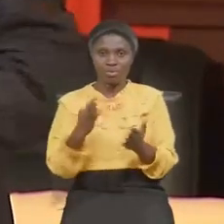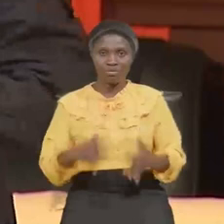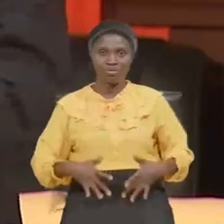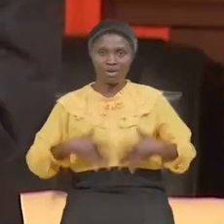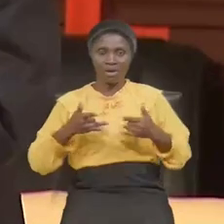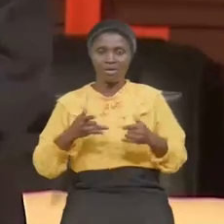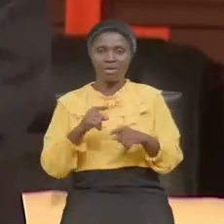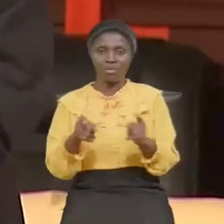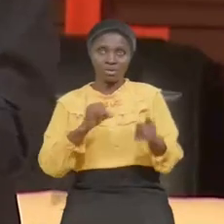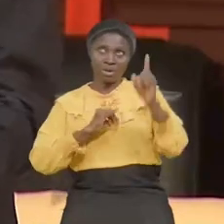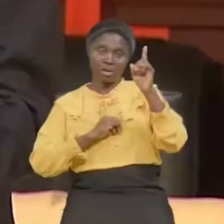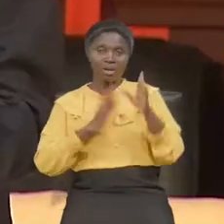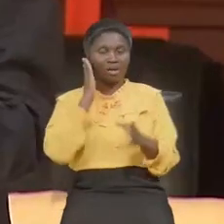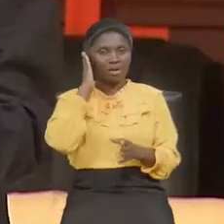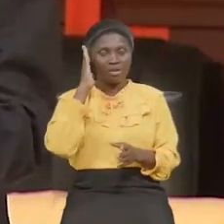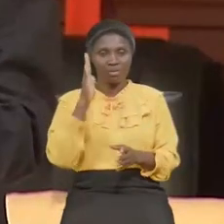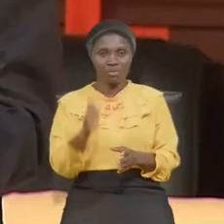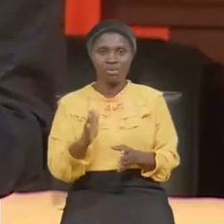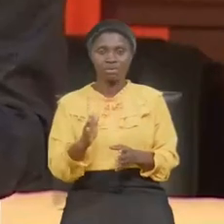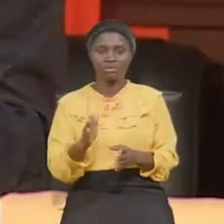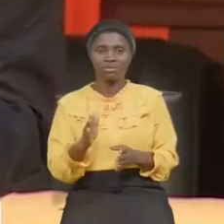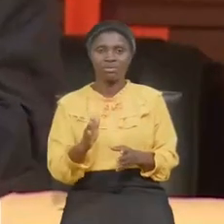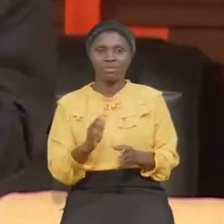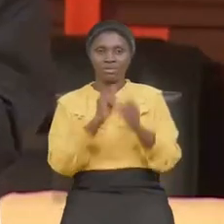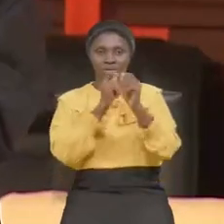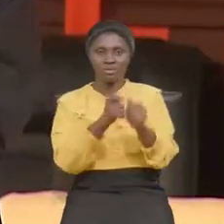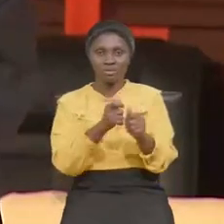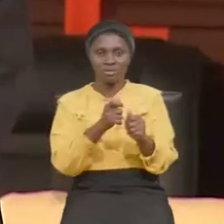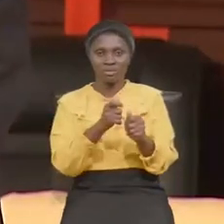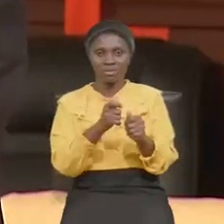Père et devant ses anges.